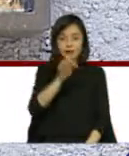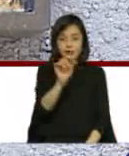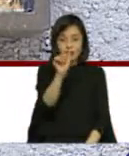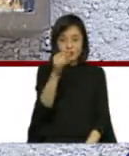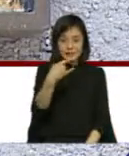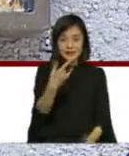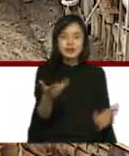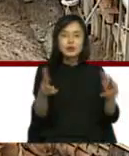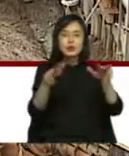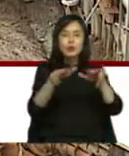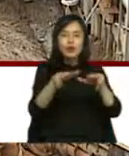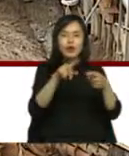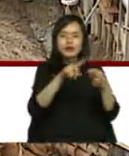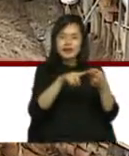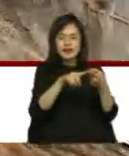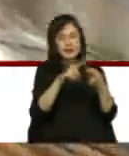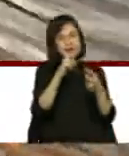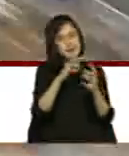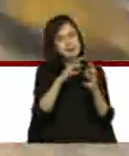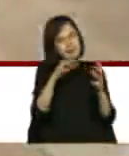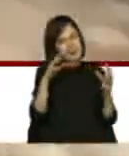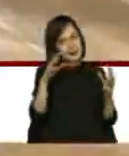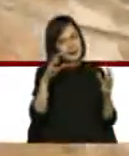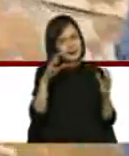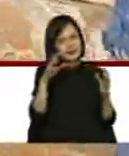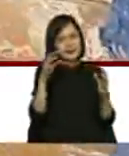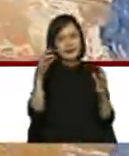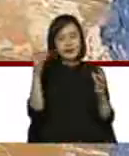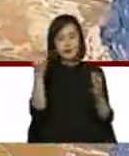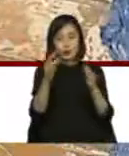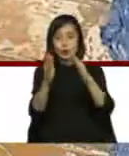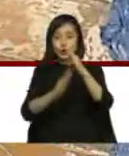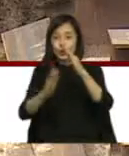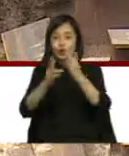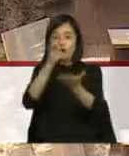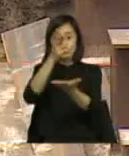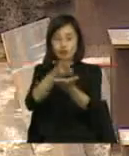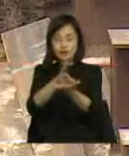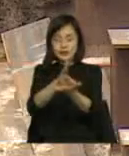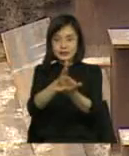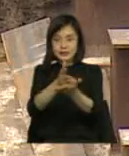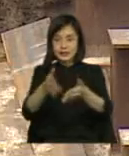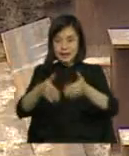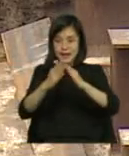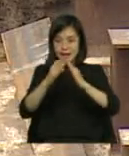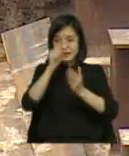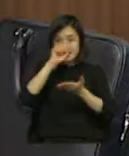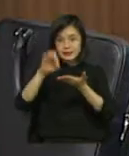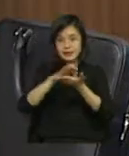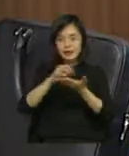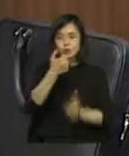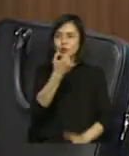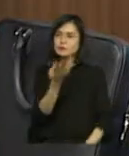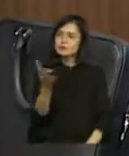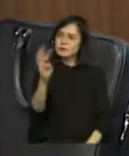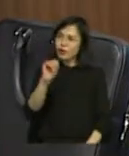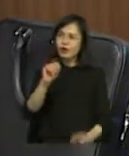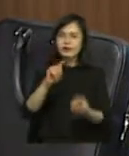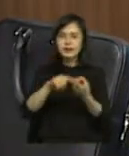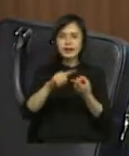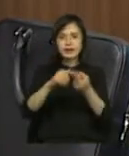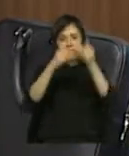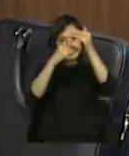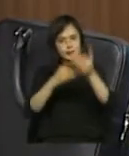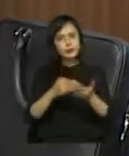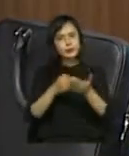해외에서 삭감 되던 동 와동 공영주차장 건립 관련 50억원 예산도 올라왔습니다 지난 오랜 시간 동안